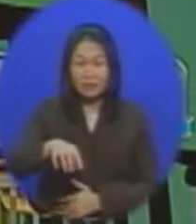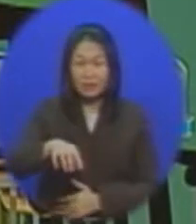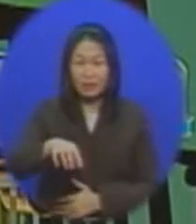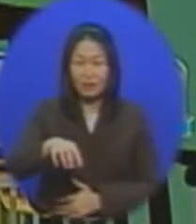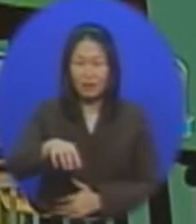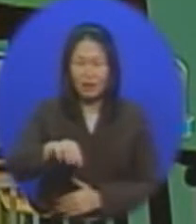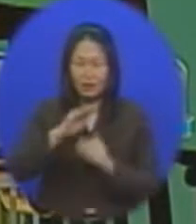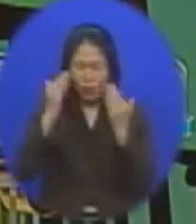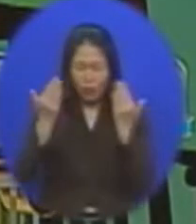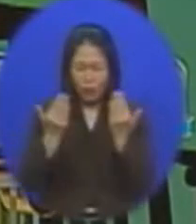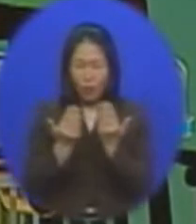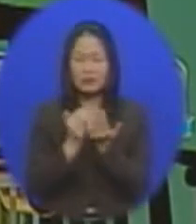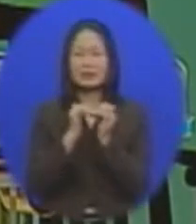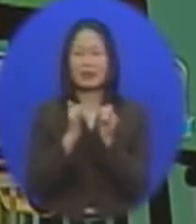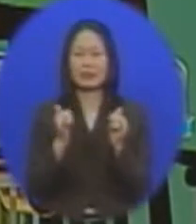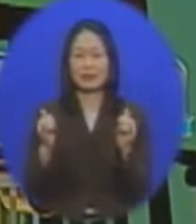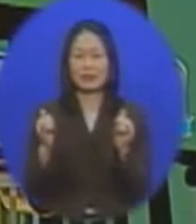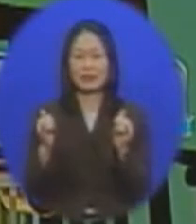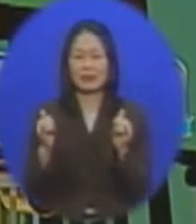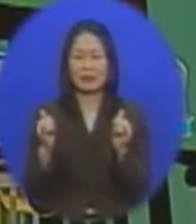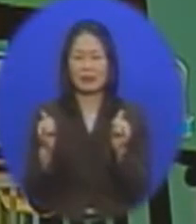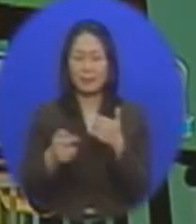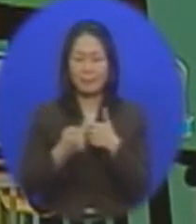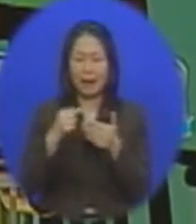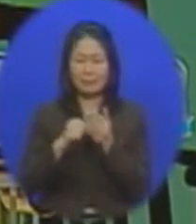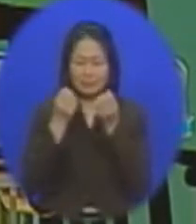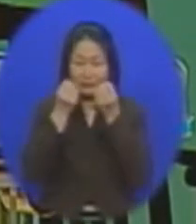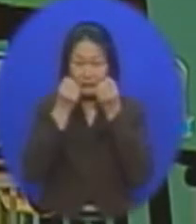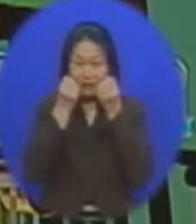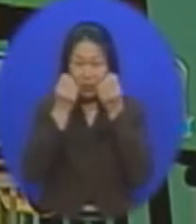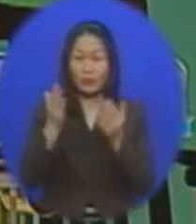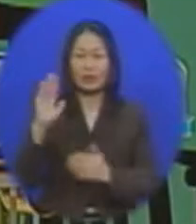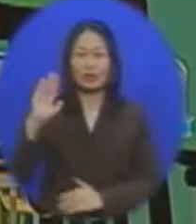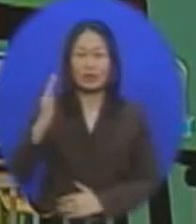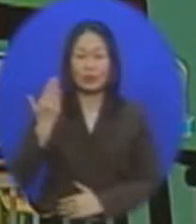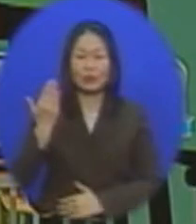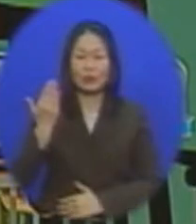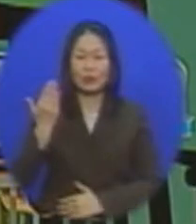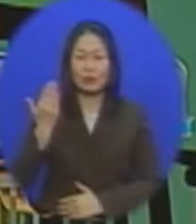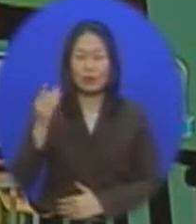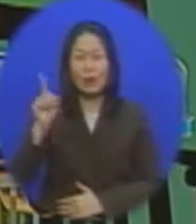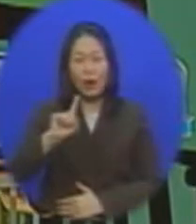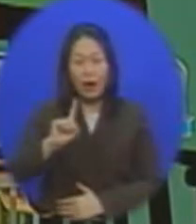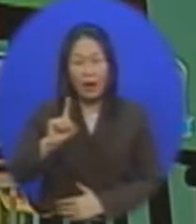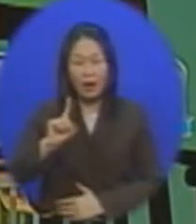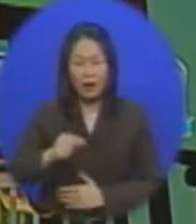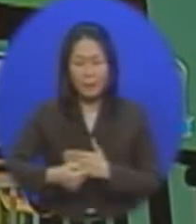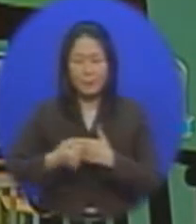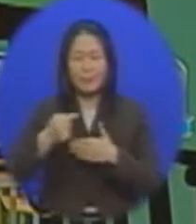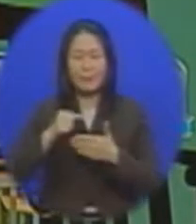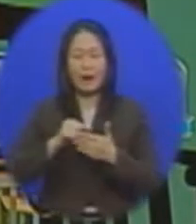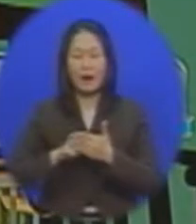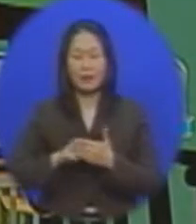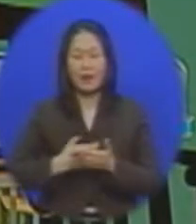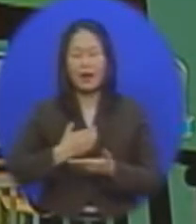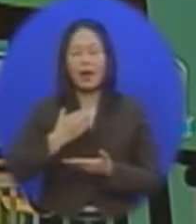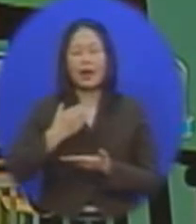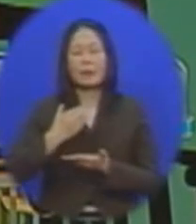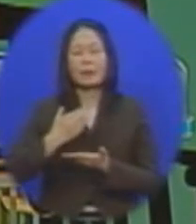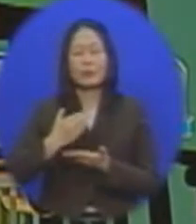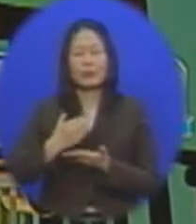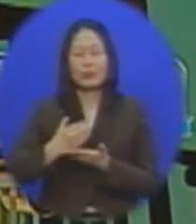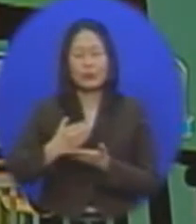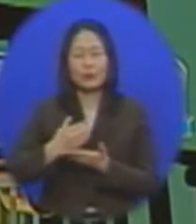모든 사람들이 다 마음이 새로워지고 무언가 가슴에 감동이 오고